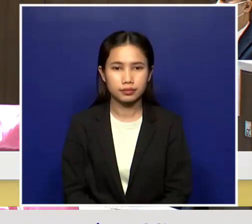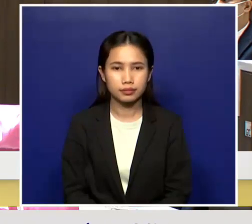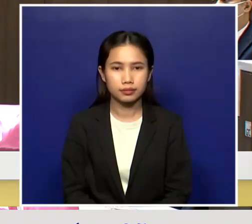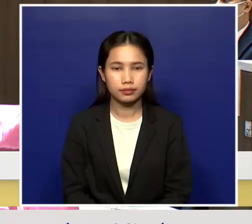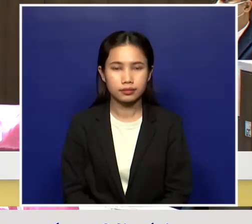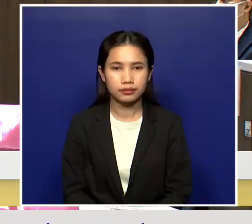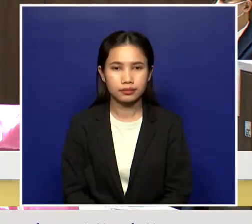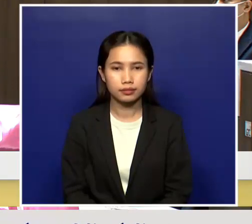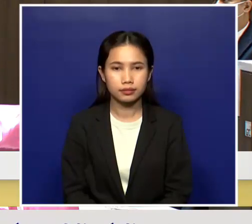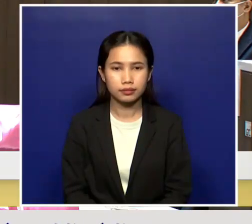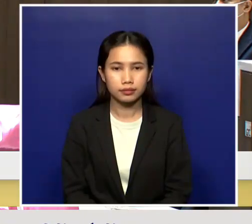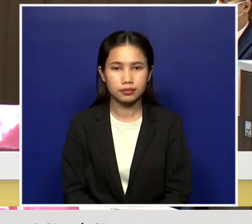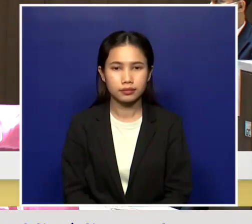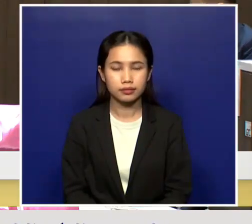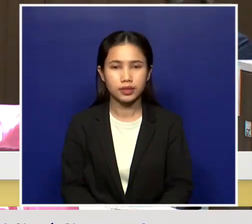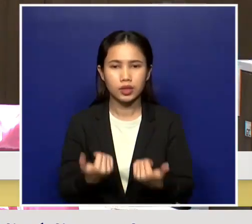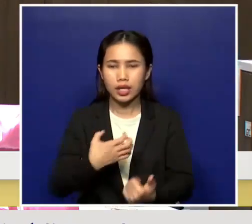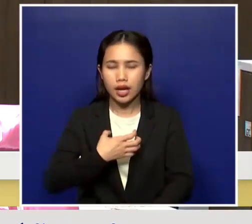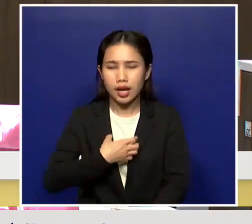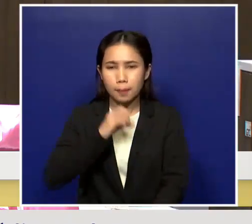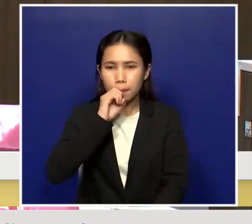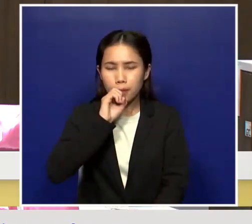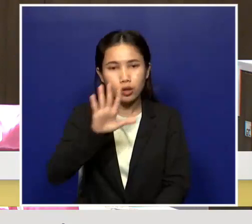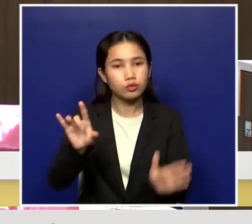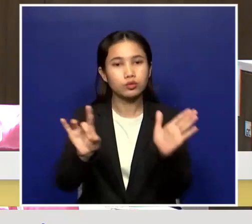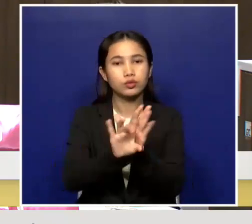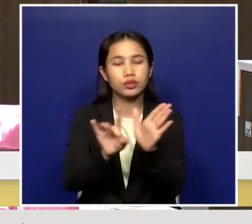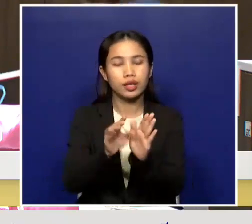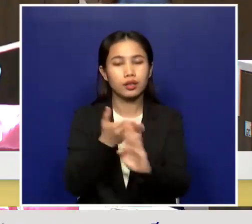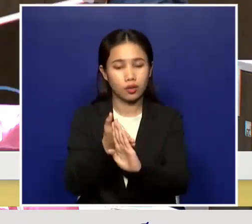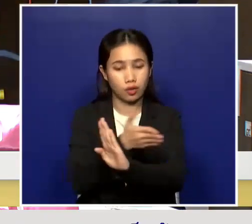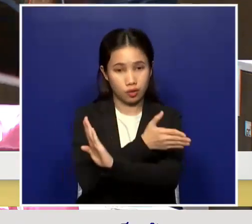ธ์และสิ่งที่ผมอยากจะบอกคุณสุดท้ายเลยก่อนจะจบ